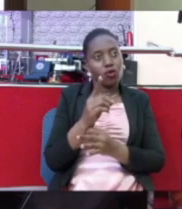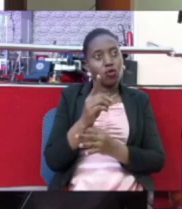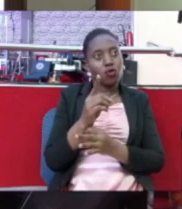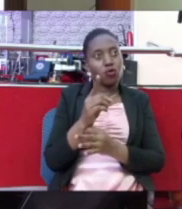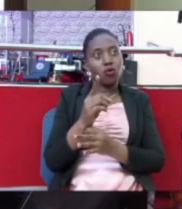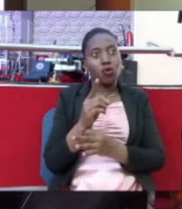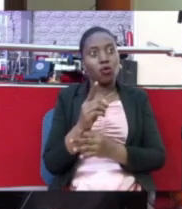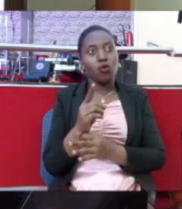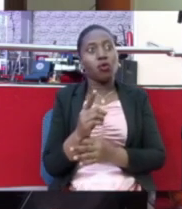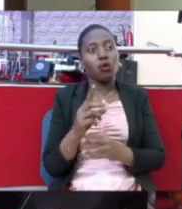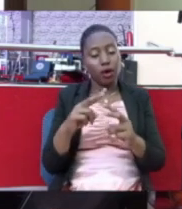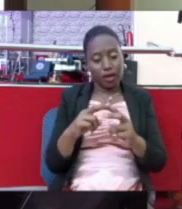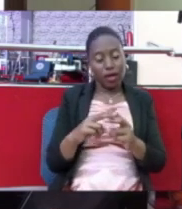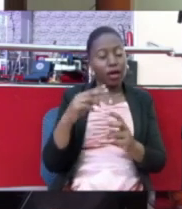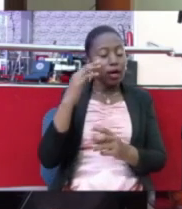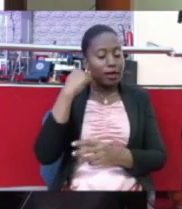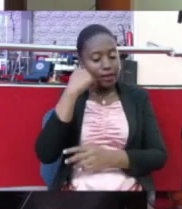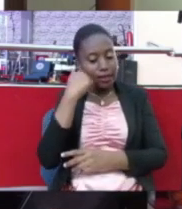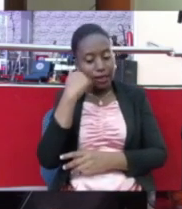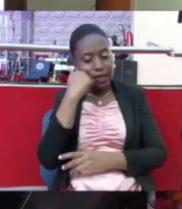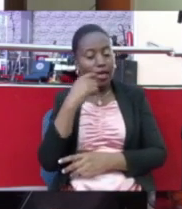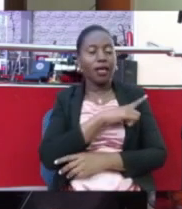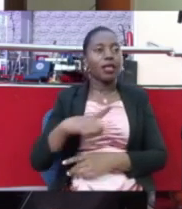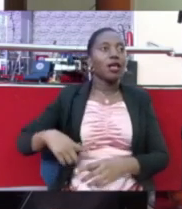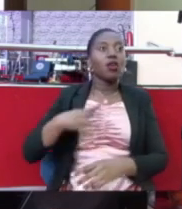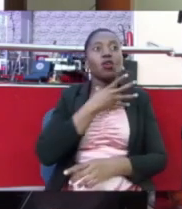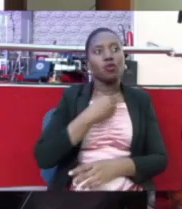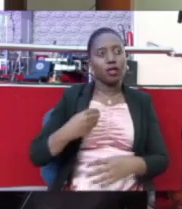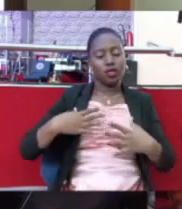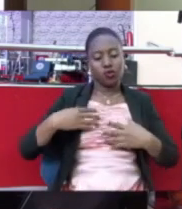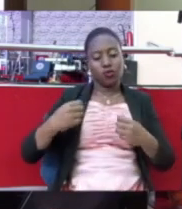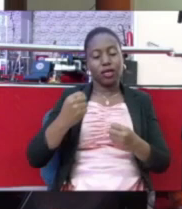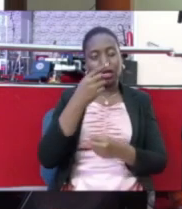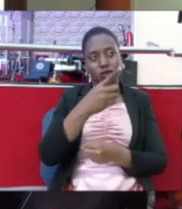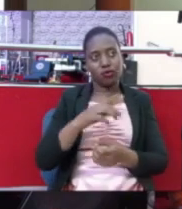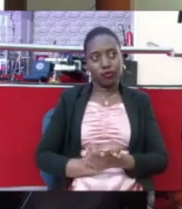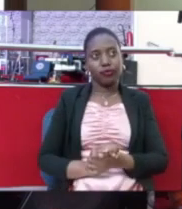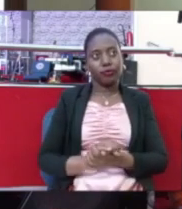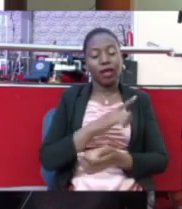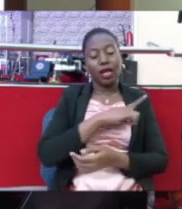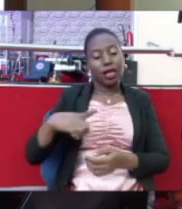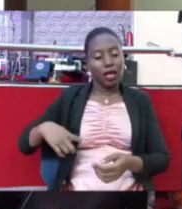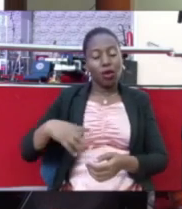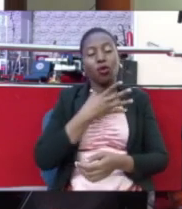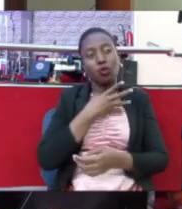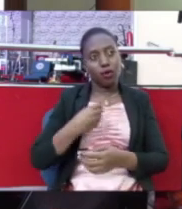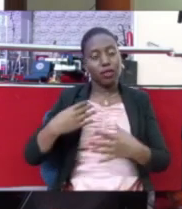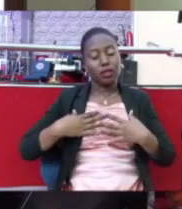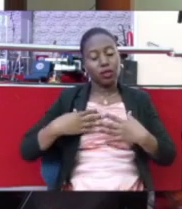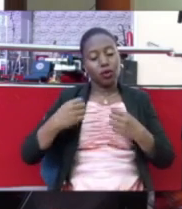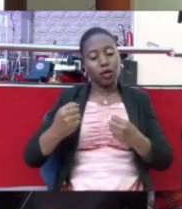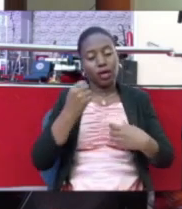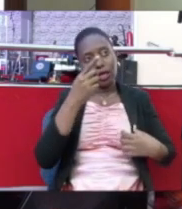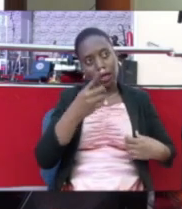The Lord wants to touch you and heal you. Mungu anataka kukuguza na kukuponya. The Lord wants to touch you and heal you. Thank you. That